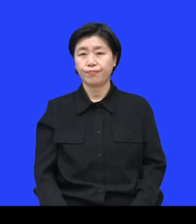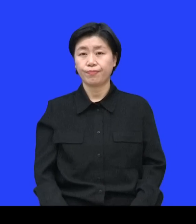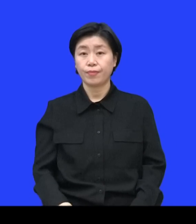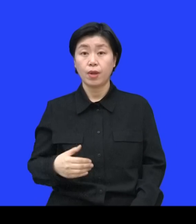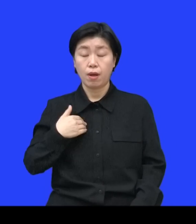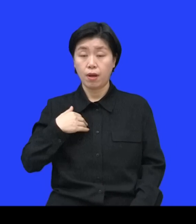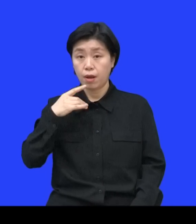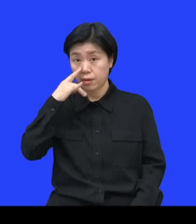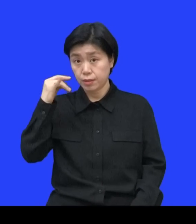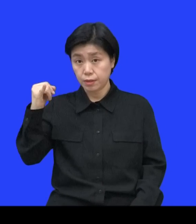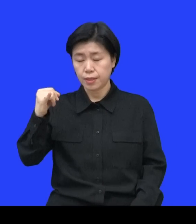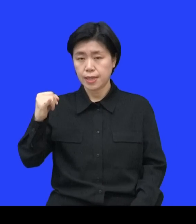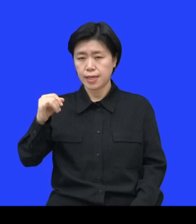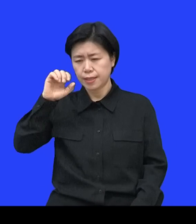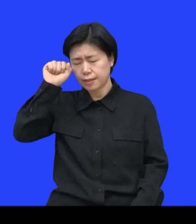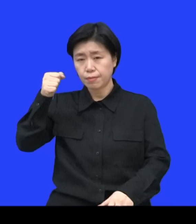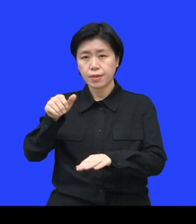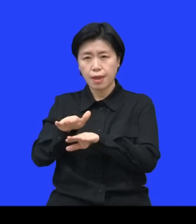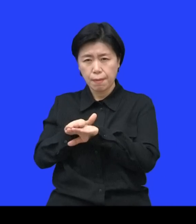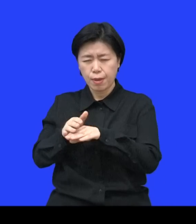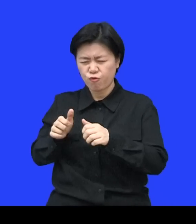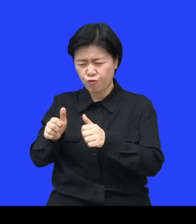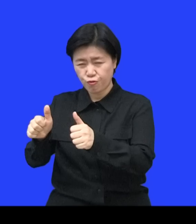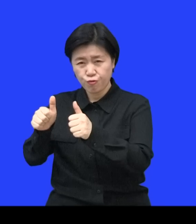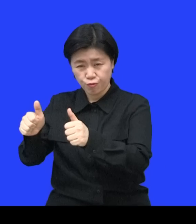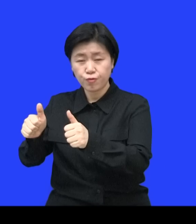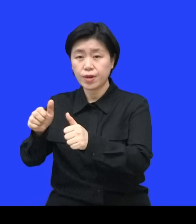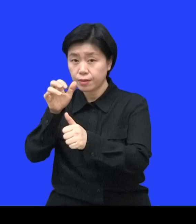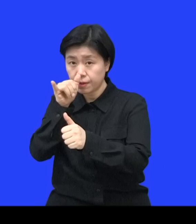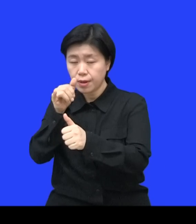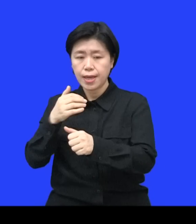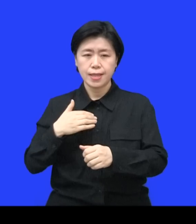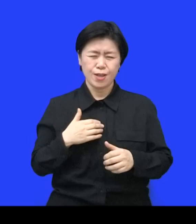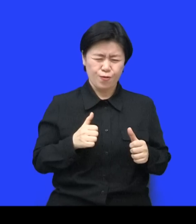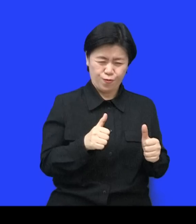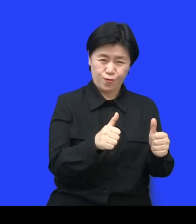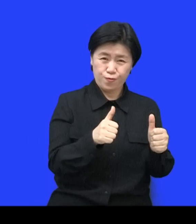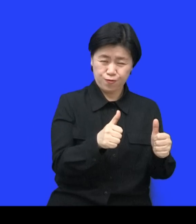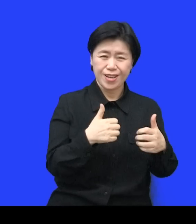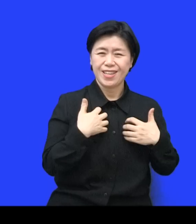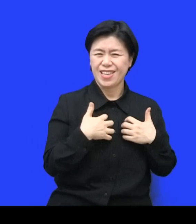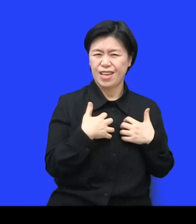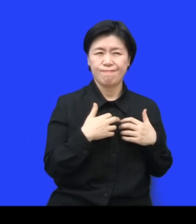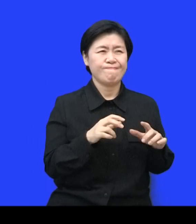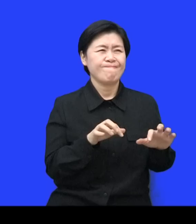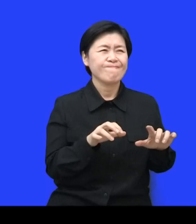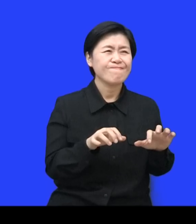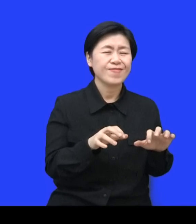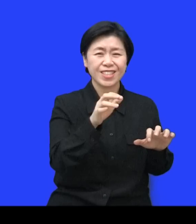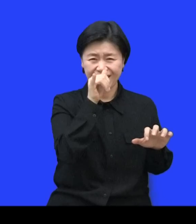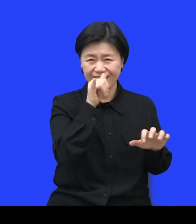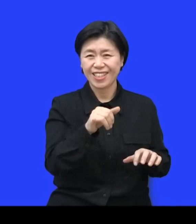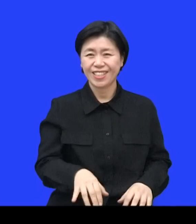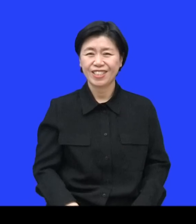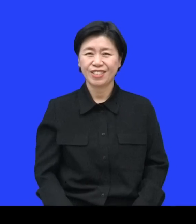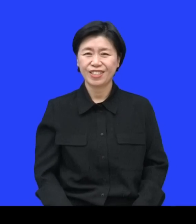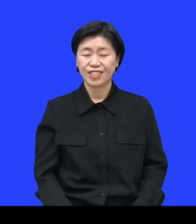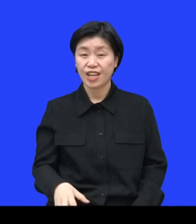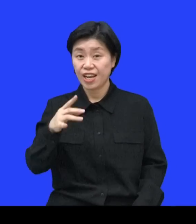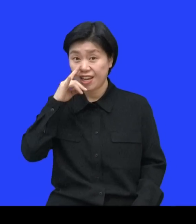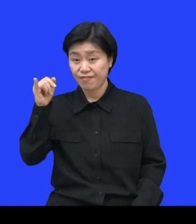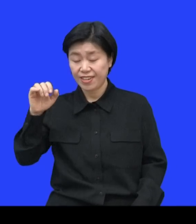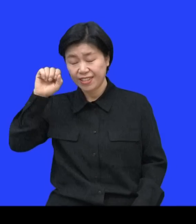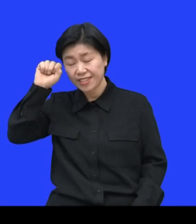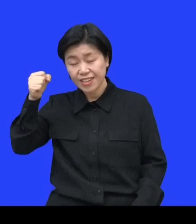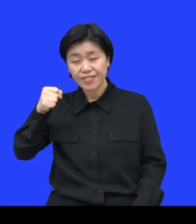4시 먹은 되면 일어나셨는데 저도 꾸준하게 성실하게 게임을 하는 성실한 게임 중독자였어요. 엄마가